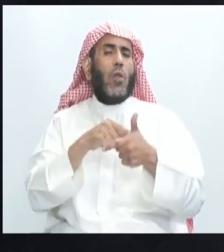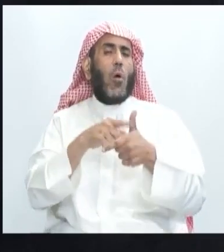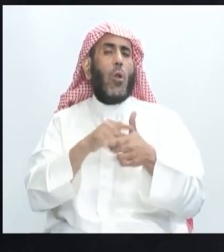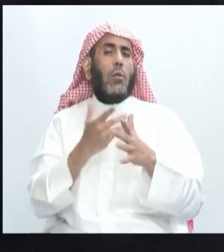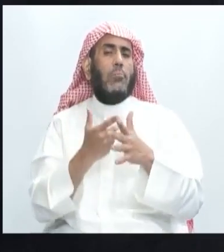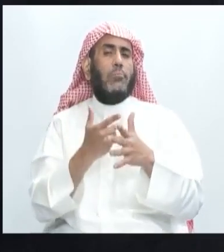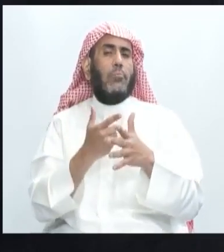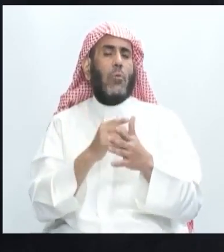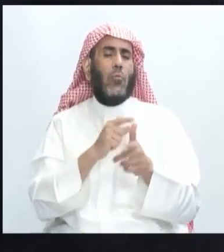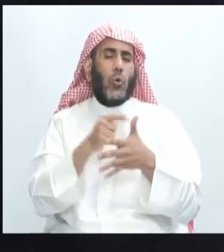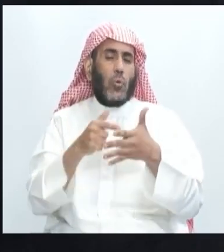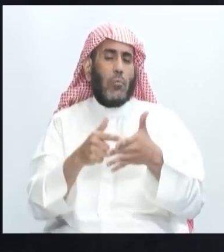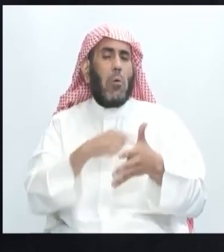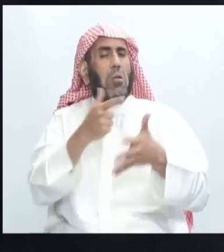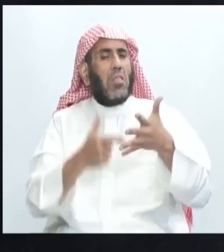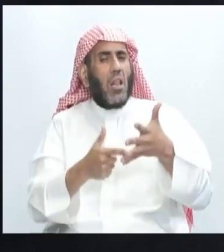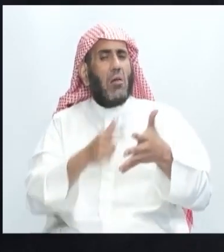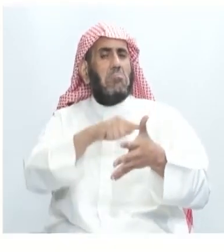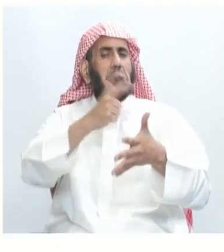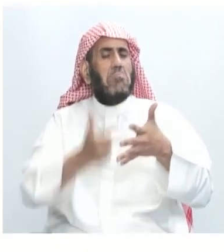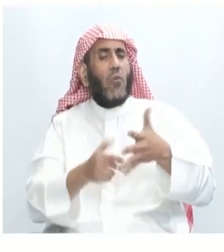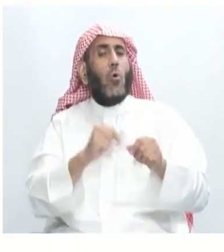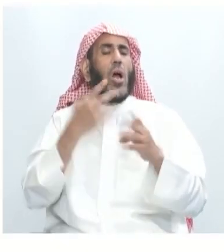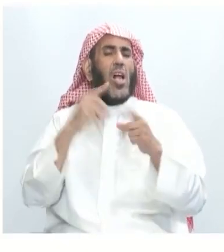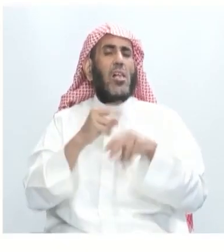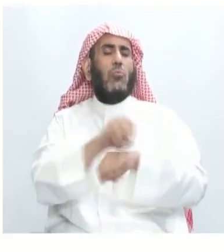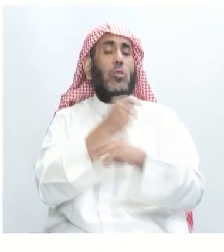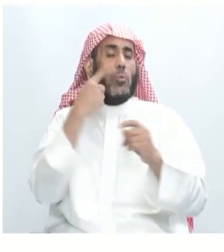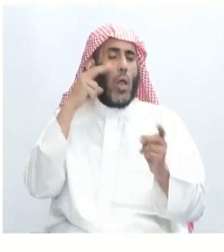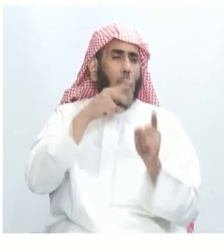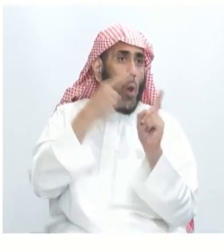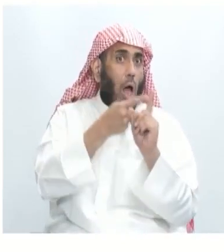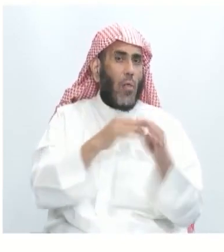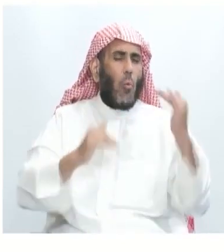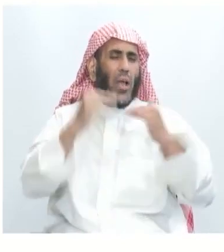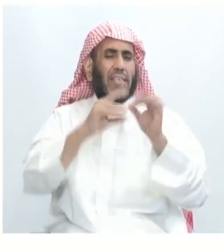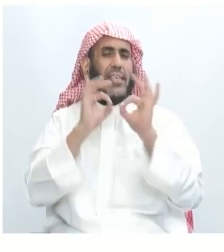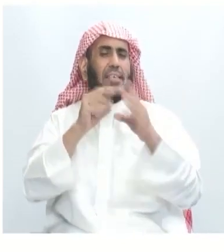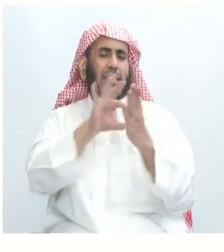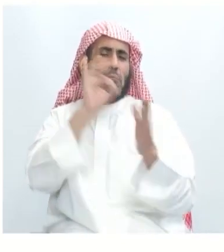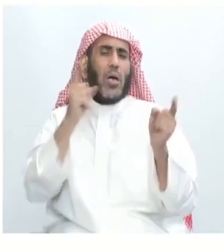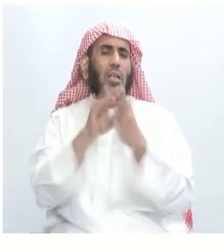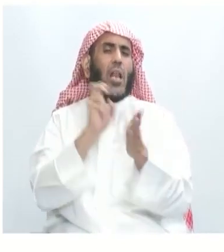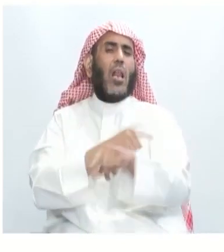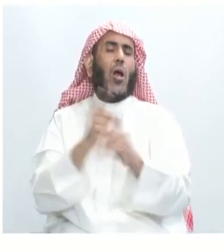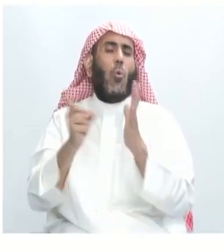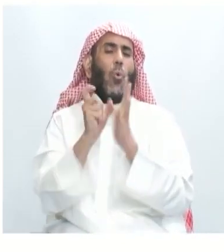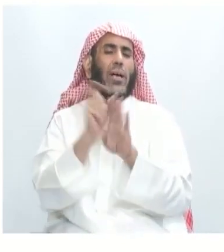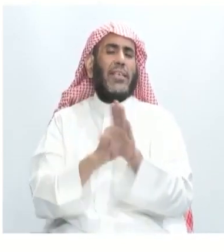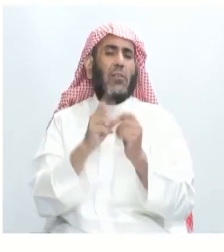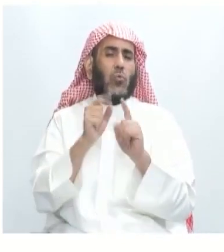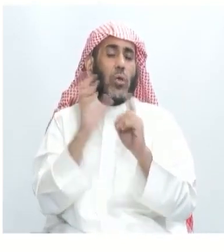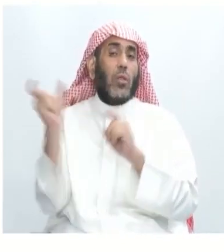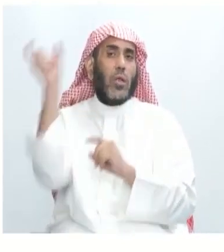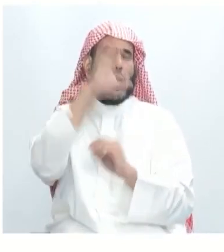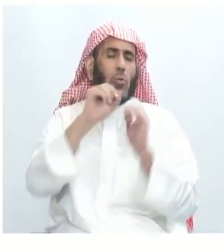تكون في الخطوه مثلا الثالثه فهي علم تجريبي يعتمد على الملاحظه والقياسات الدقيقه لاستنباط القوانين والوصول النظريات التي تساعده على فهم